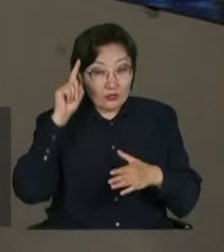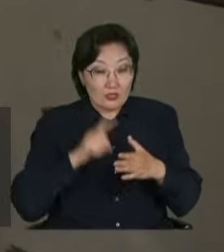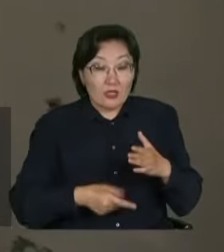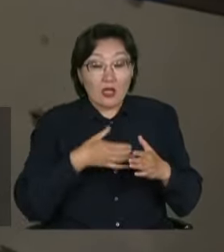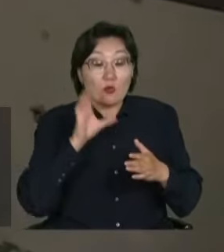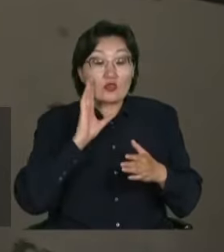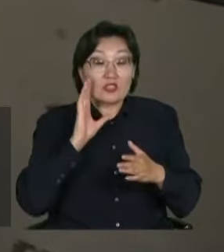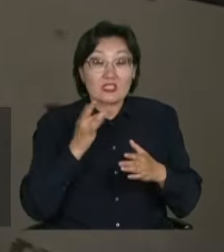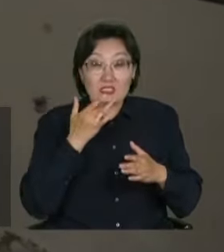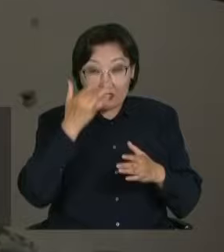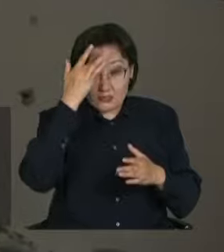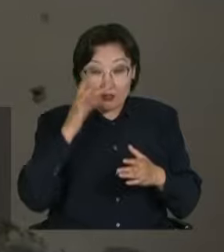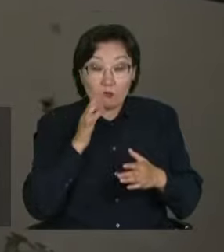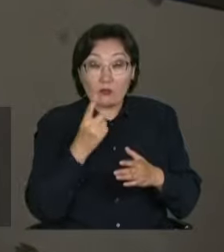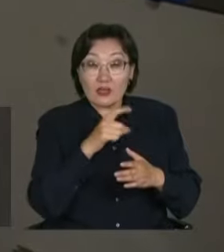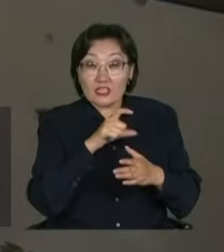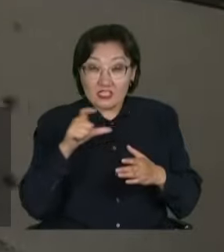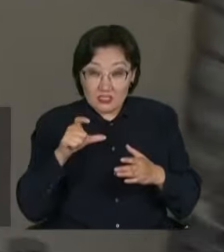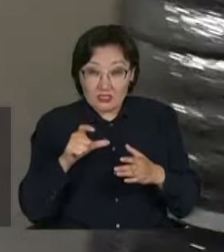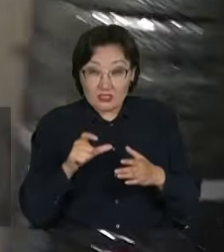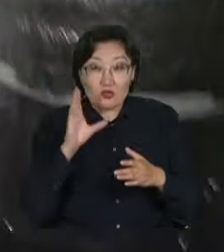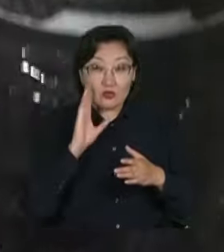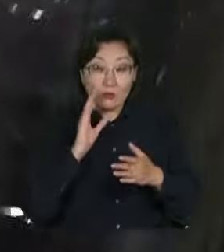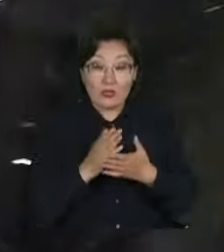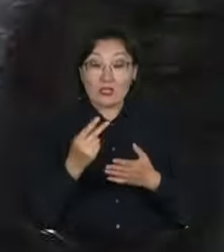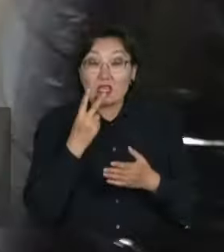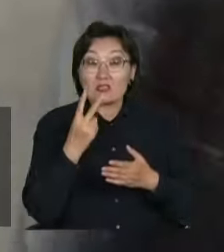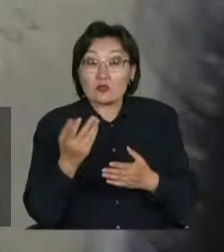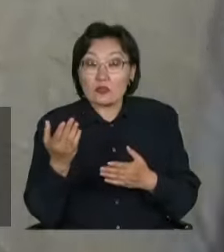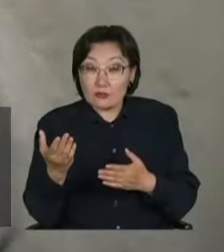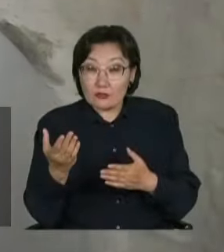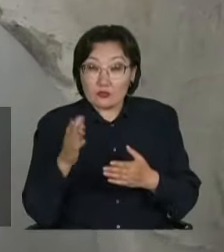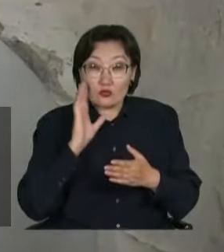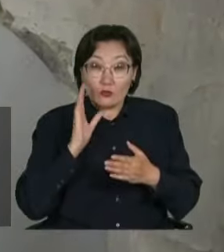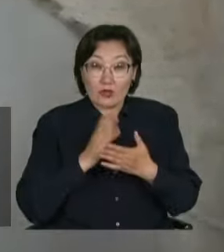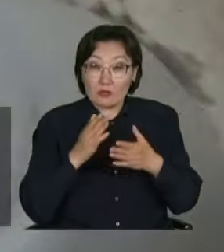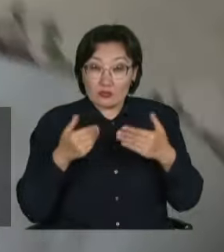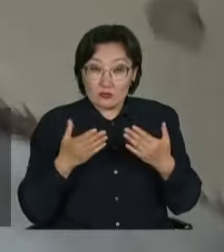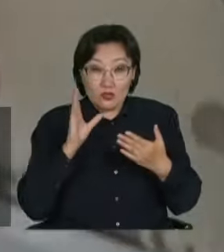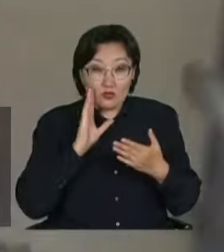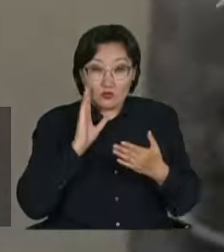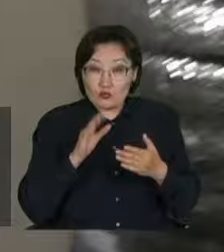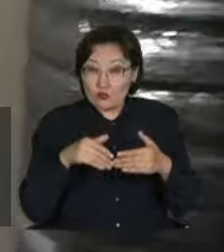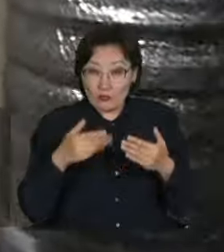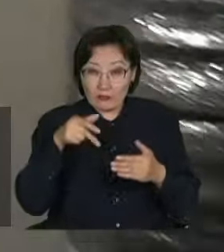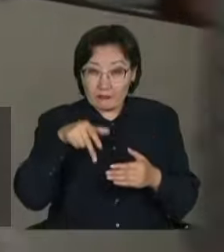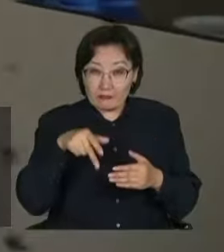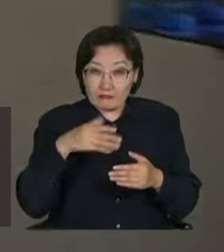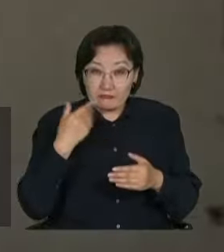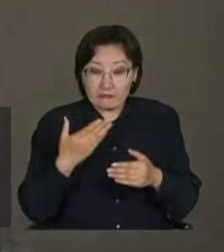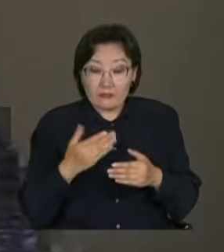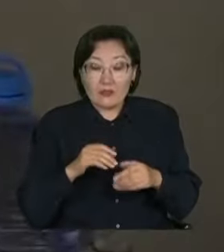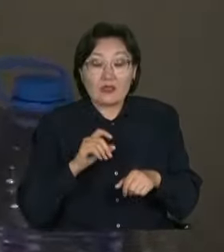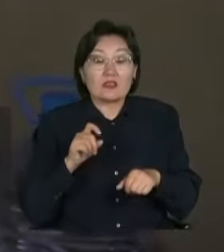жаз мезгілінде тек бірінші қабатта ғана болады. Қазірдің өзінде, міне байқағандарыңыздай, су ағып тұрған жоқ. Сағат